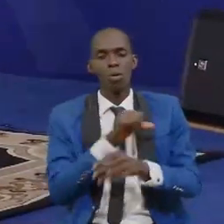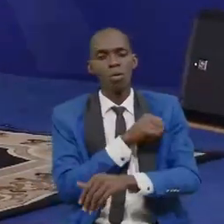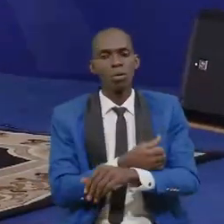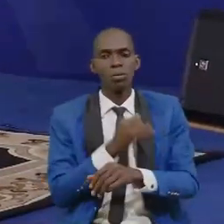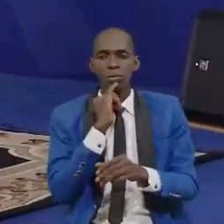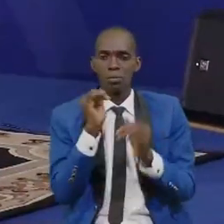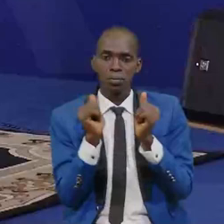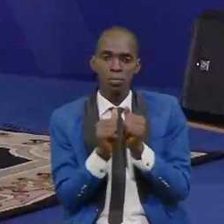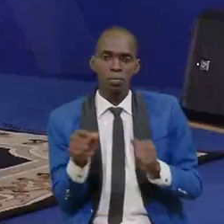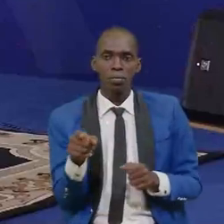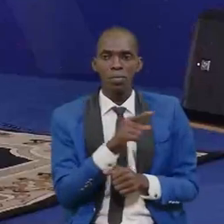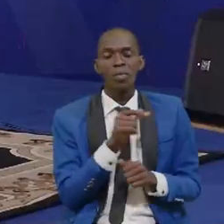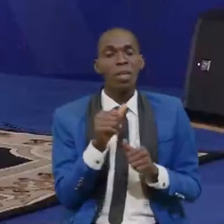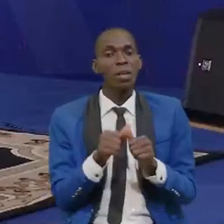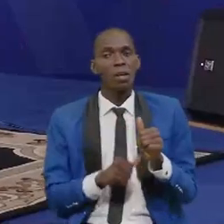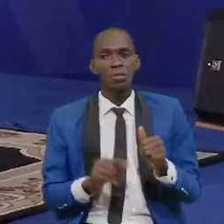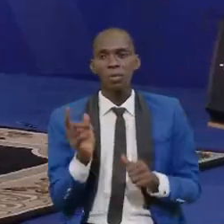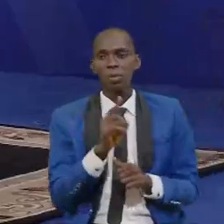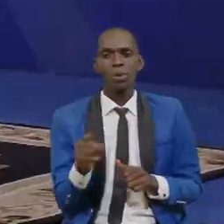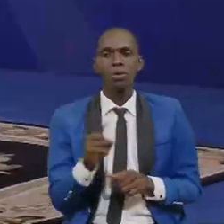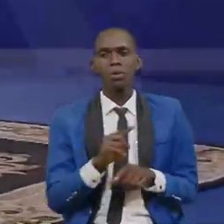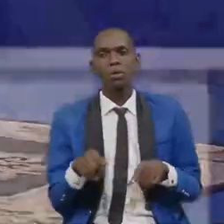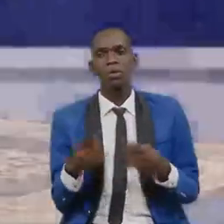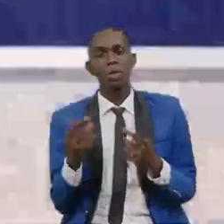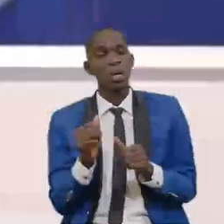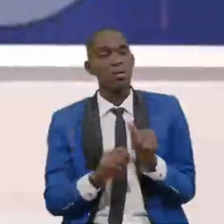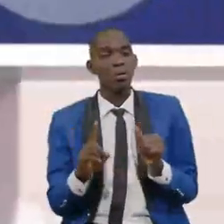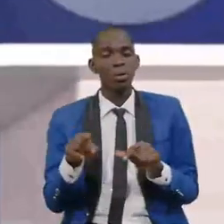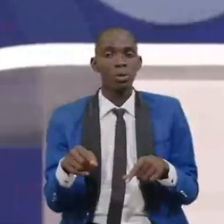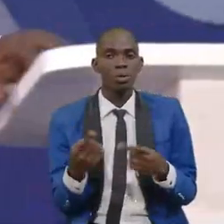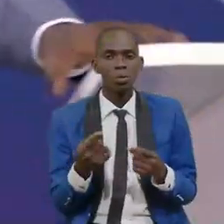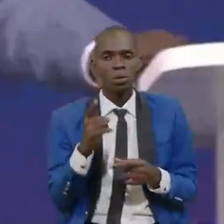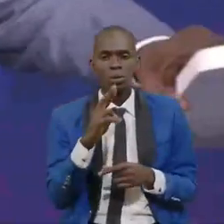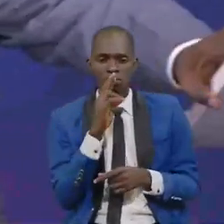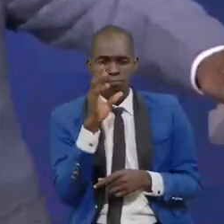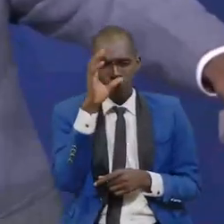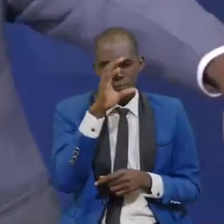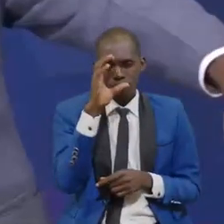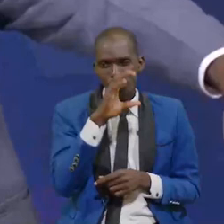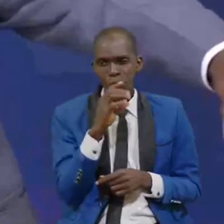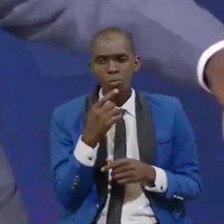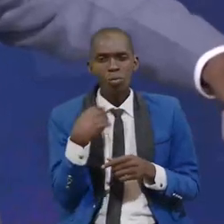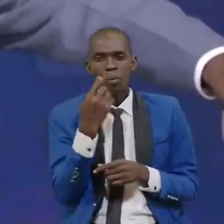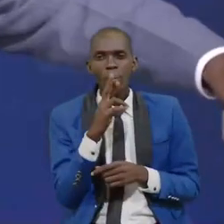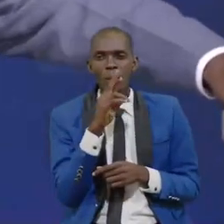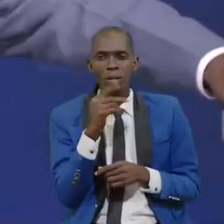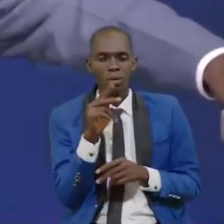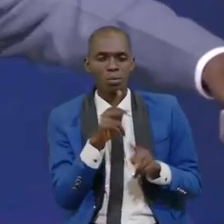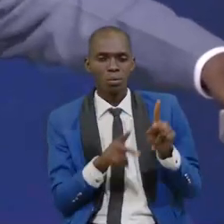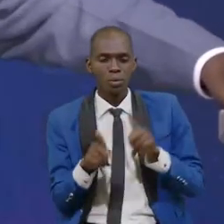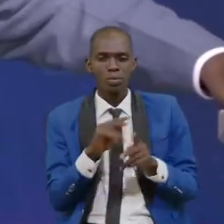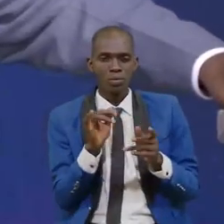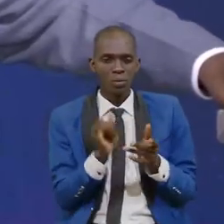eux tous les jours, partout ils vont. Partout ils vont, ils se demandent qui sont